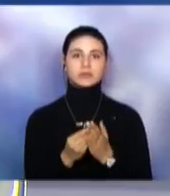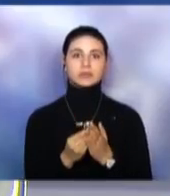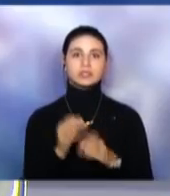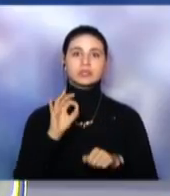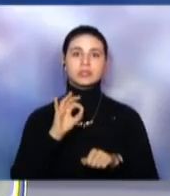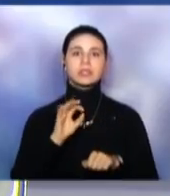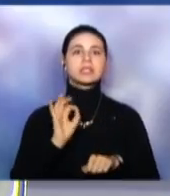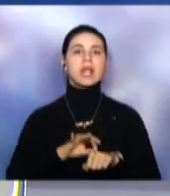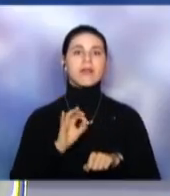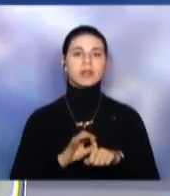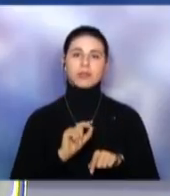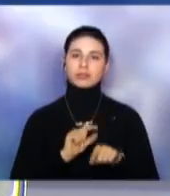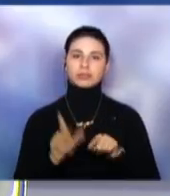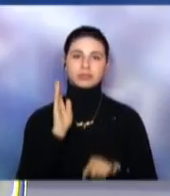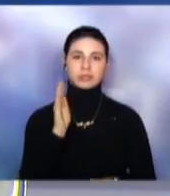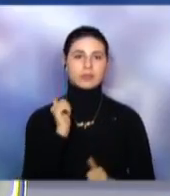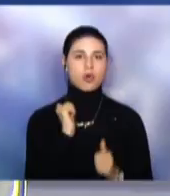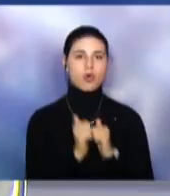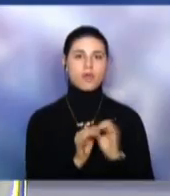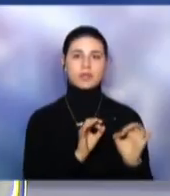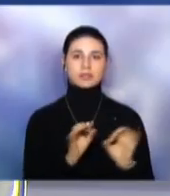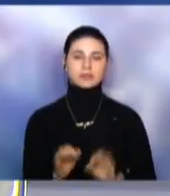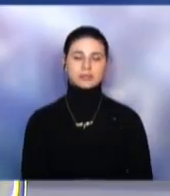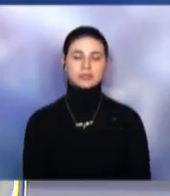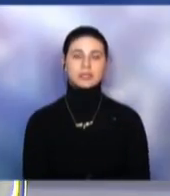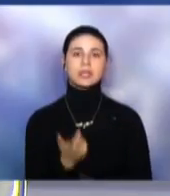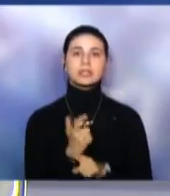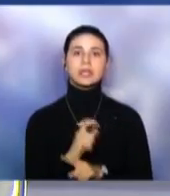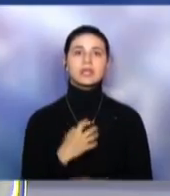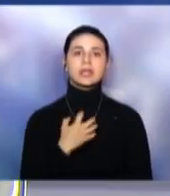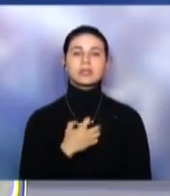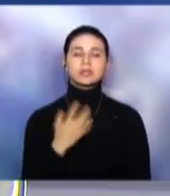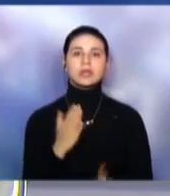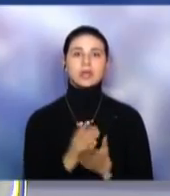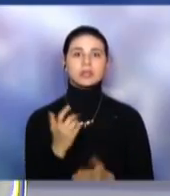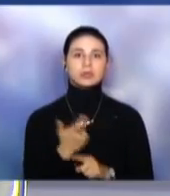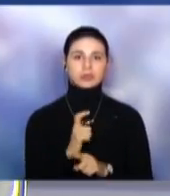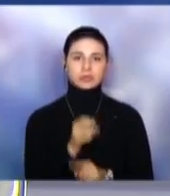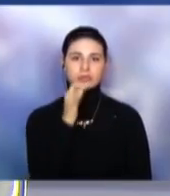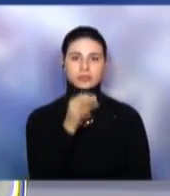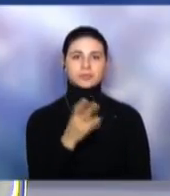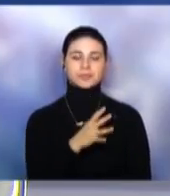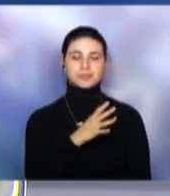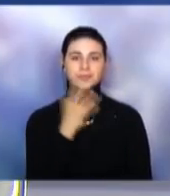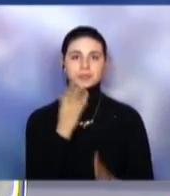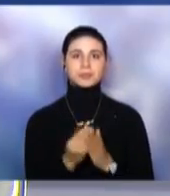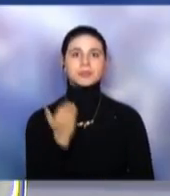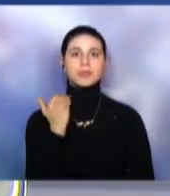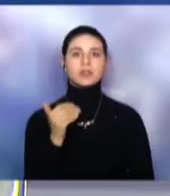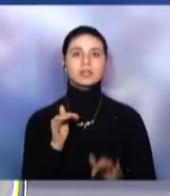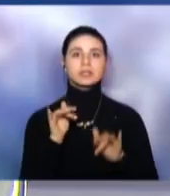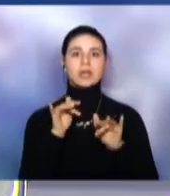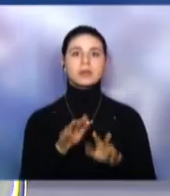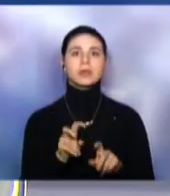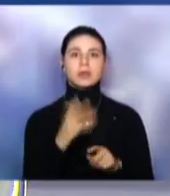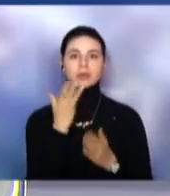დაავადება პროგრესირებს ყოველთვის. და ძალიან მნიშვნელოვანია შევახსენოთ, რასაც ჩვენ საუბრობთ, თქვენი საქმიანობიდან